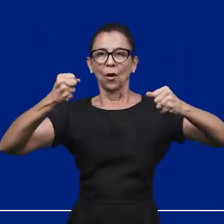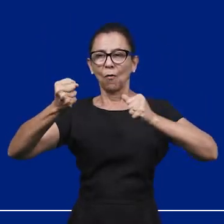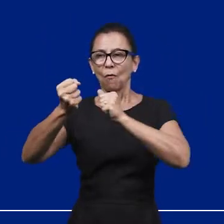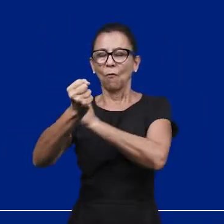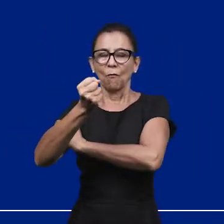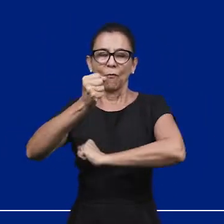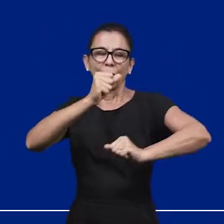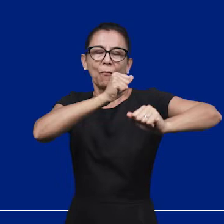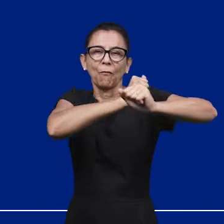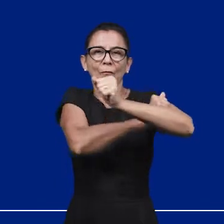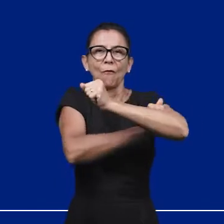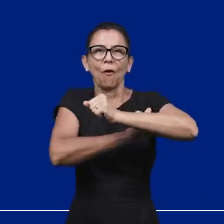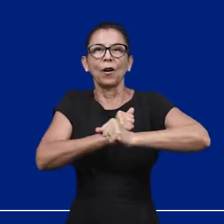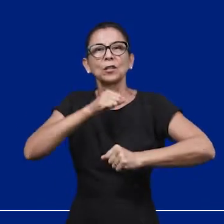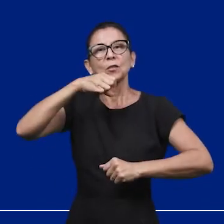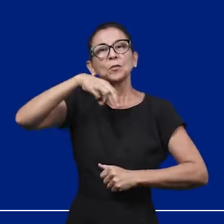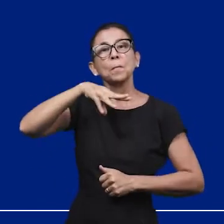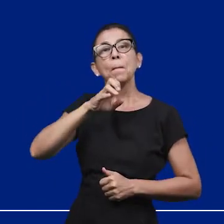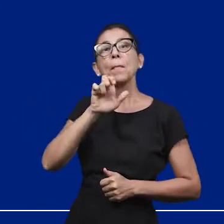déclarer, l'énigme.